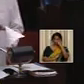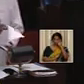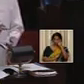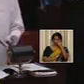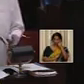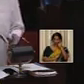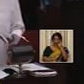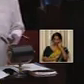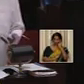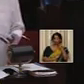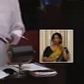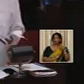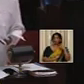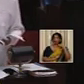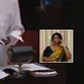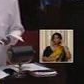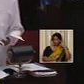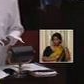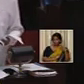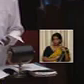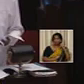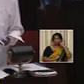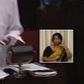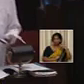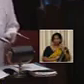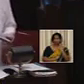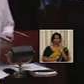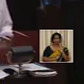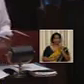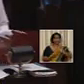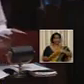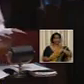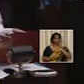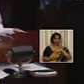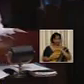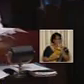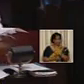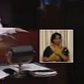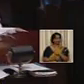තමයි විශේෂයෙන්ම චීන කාබනික පොහොර සඳහා